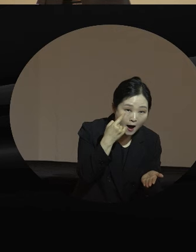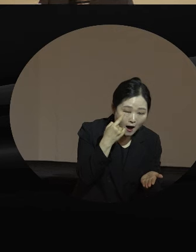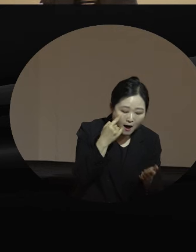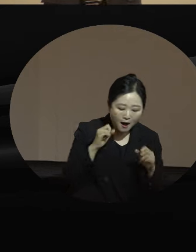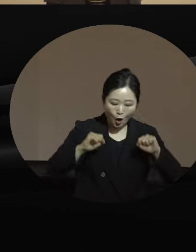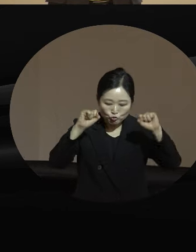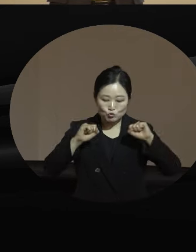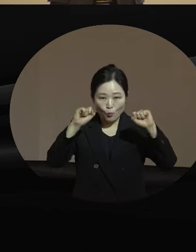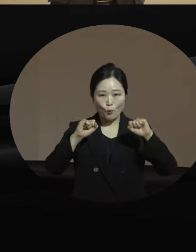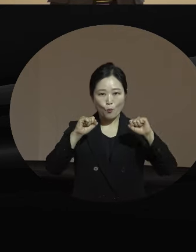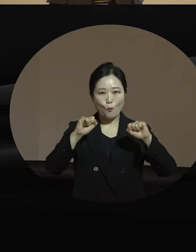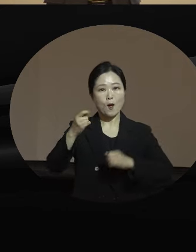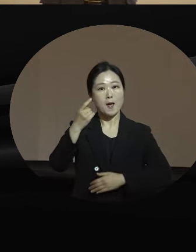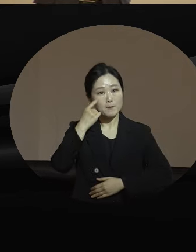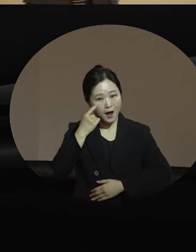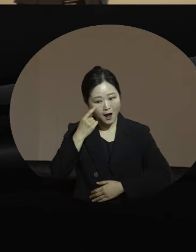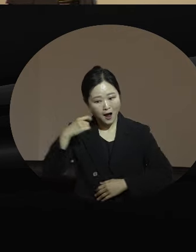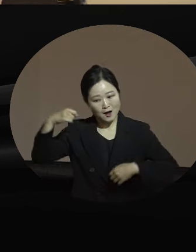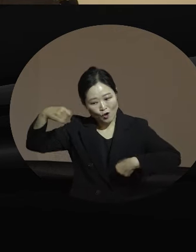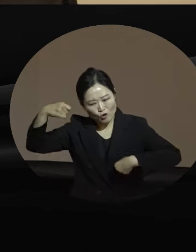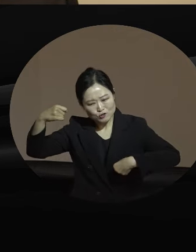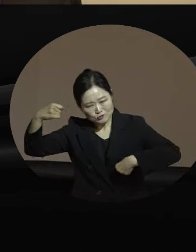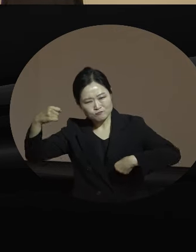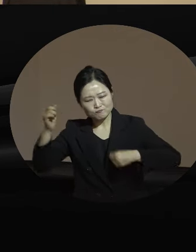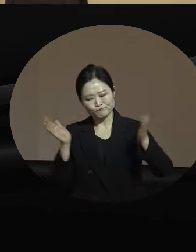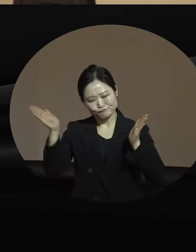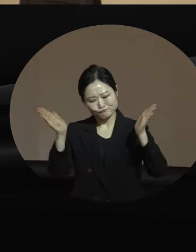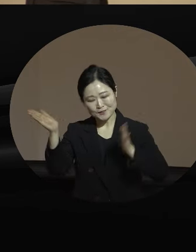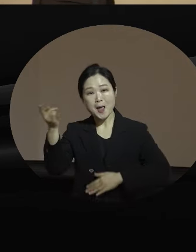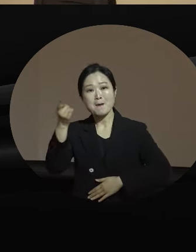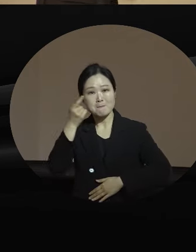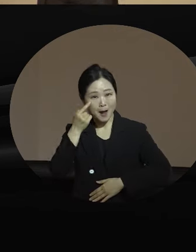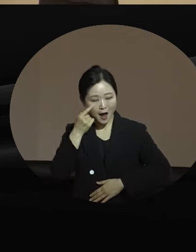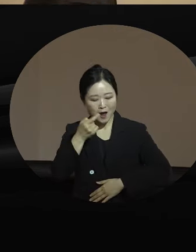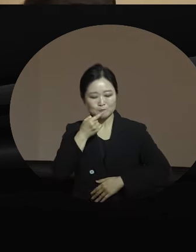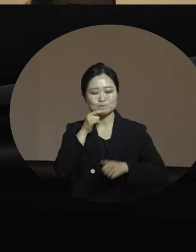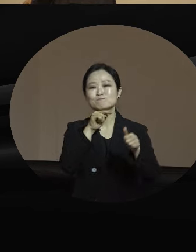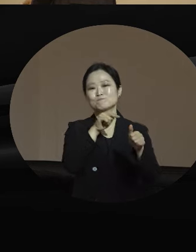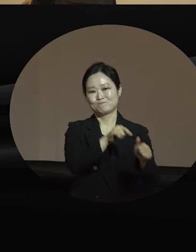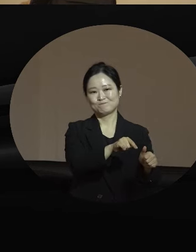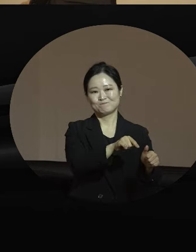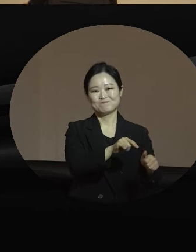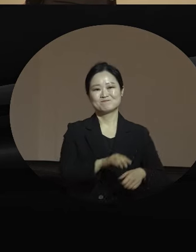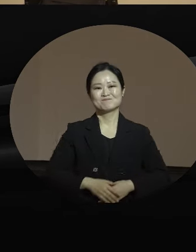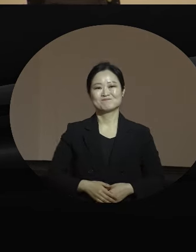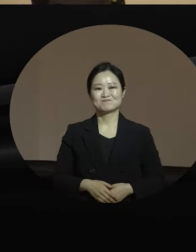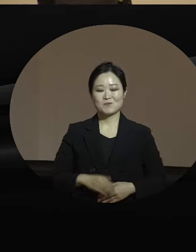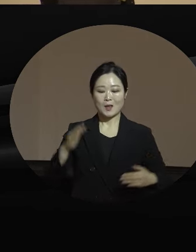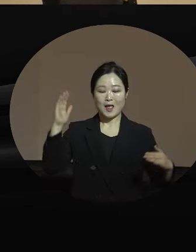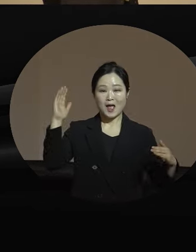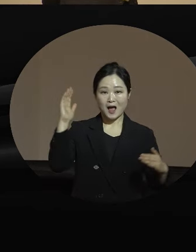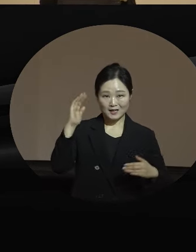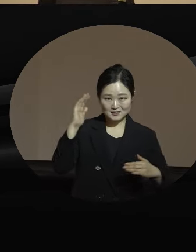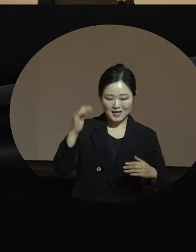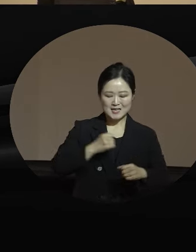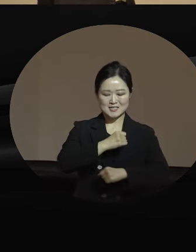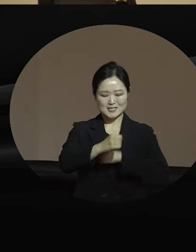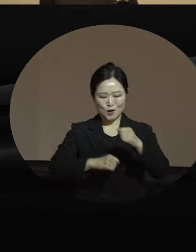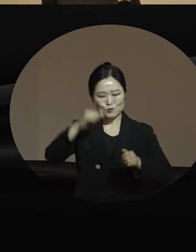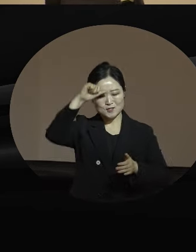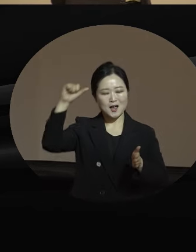해봐. 뭐 연극을 해봐. 뮤지컬을 해봐 하는 것들이죠. 그런 것들이 미래에 아이들의 자기주도적인 삶에